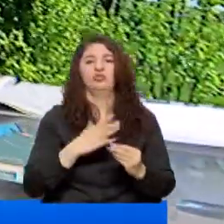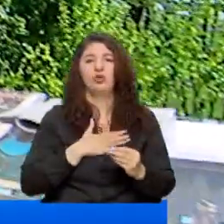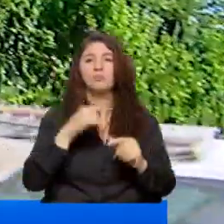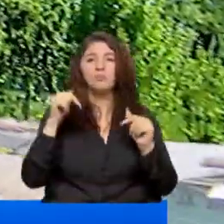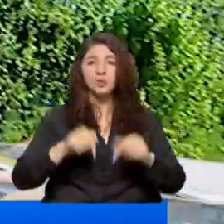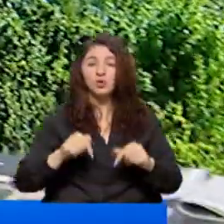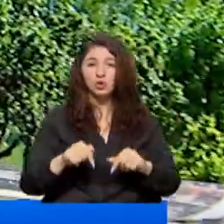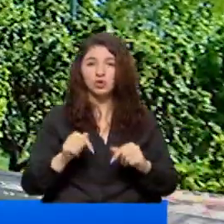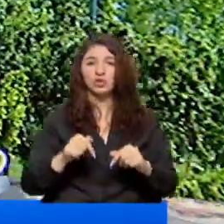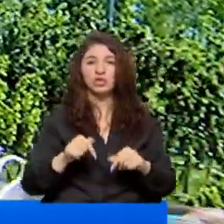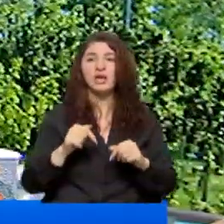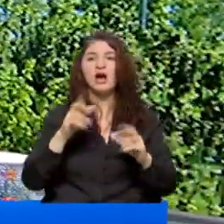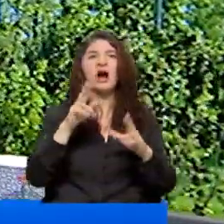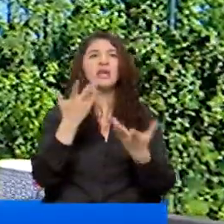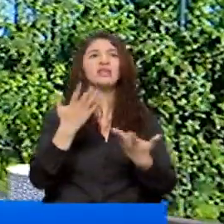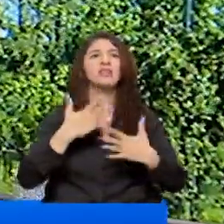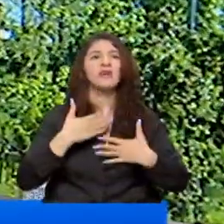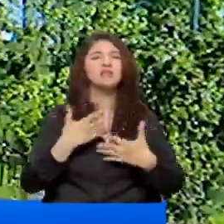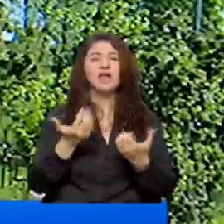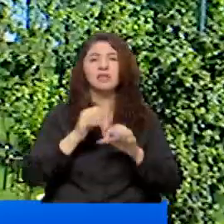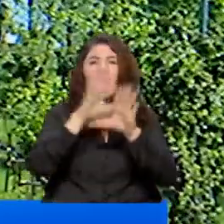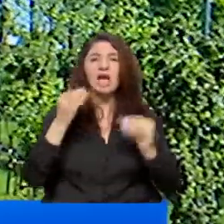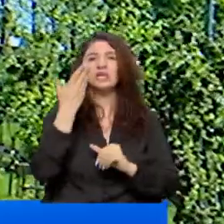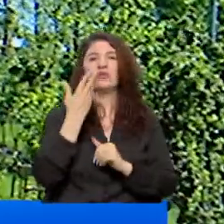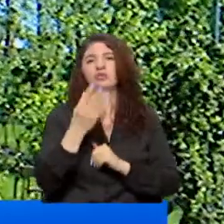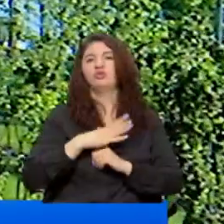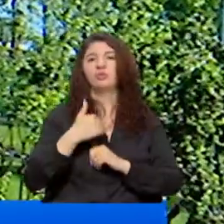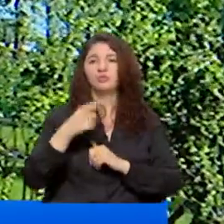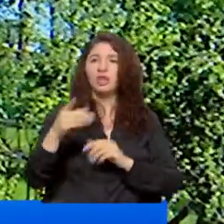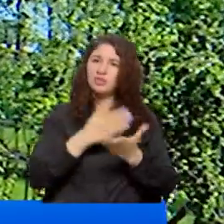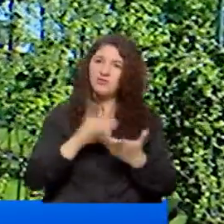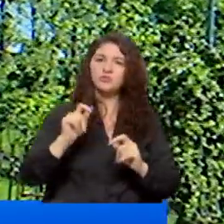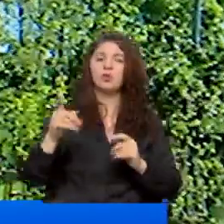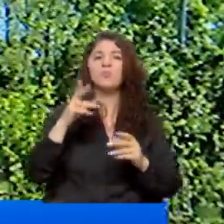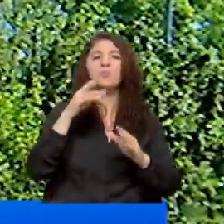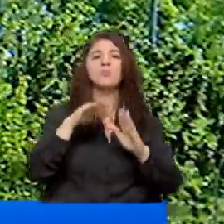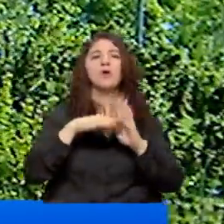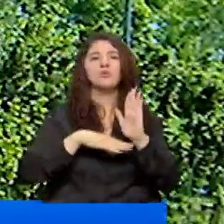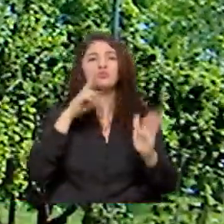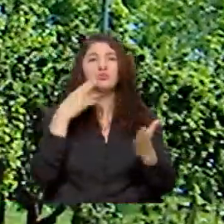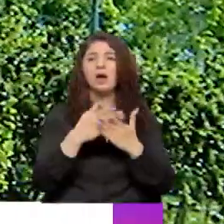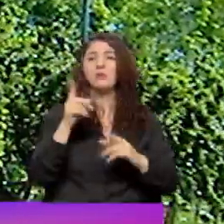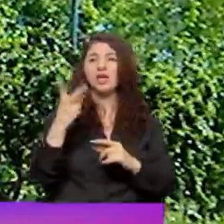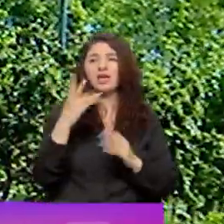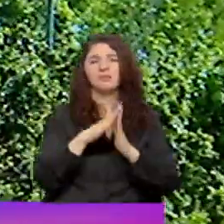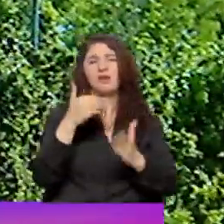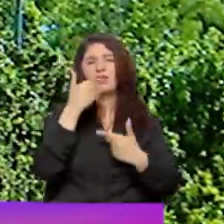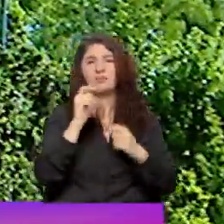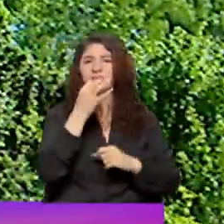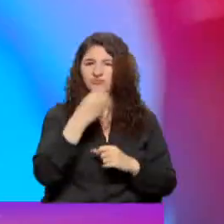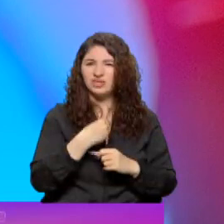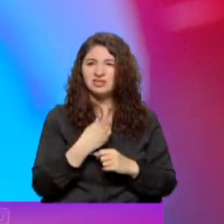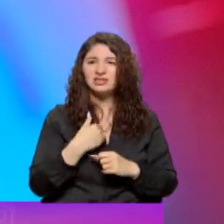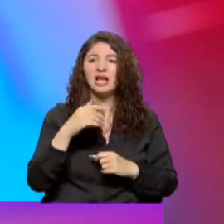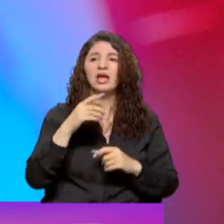bugün bu adeta Nefes almadan herkes izlesin istiyorum devam edeceğim programı sonuna kadar Ama şu kitabında tanıtayım